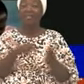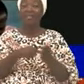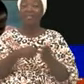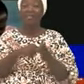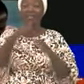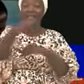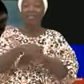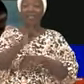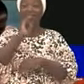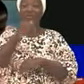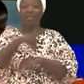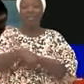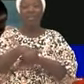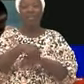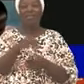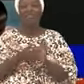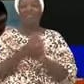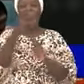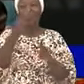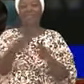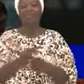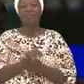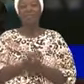ce soir c'est la soirée